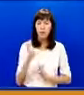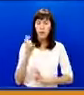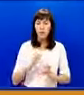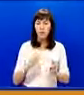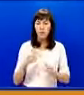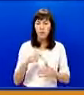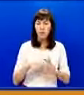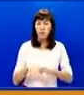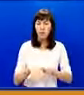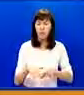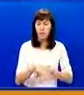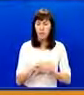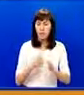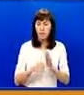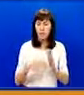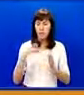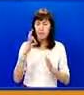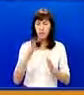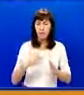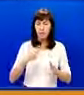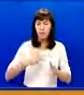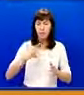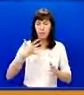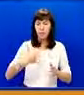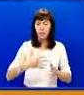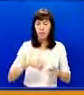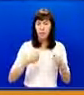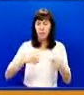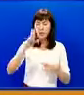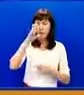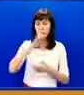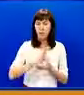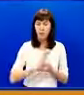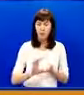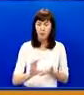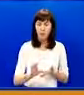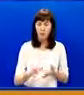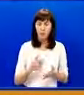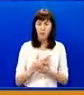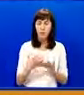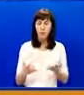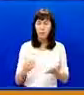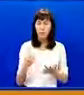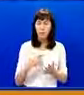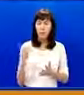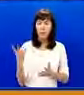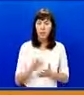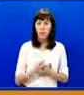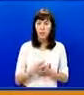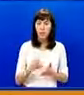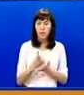ішкі нарықтың 65% қамтып, 35% өзгелдерге экспорттап отыр. Өндірістегі жалғыз қажеттілік